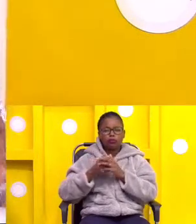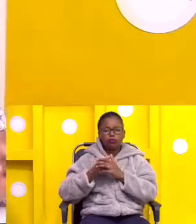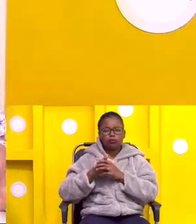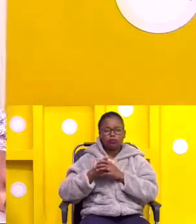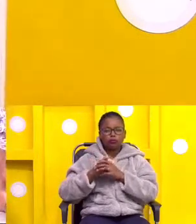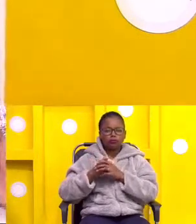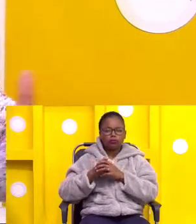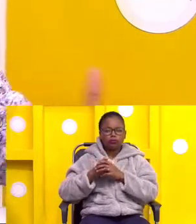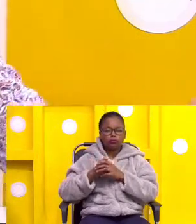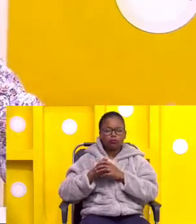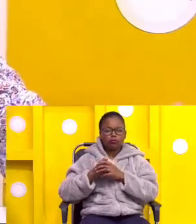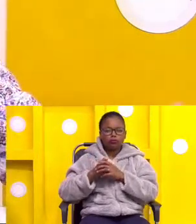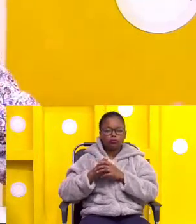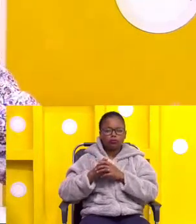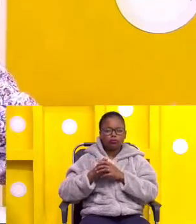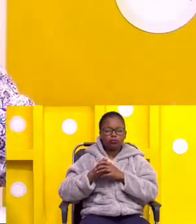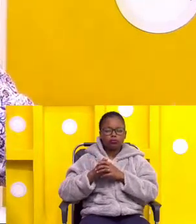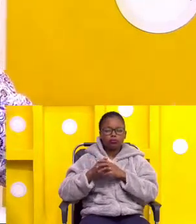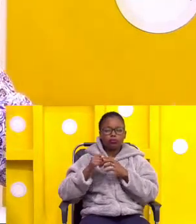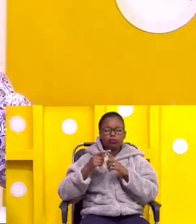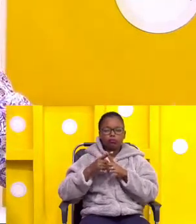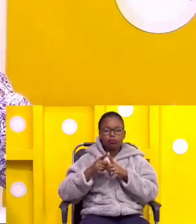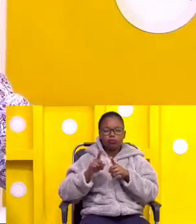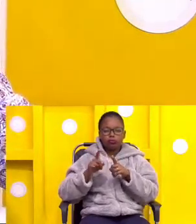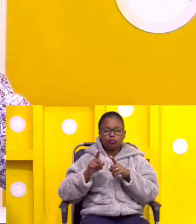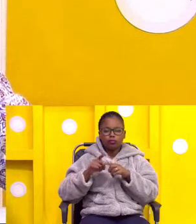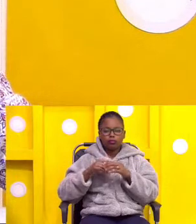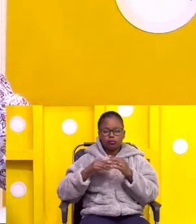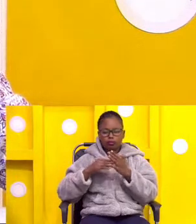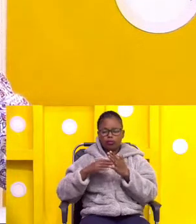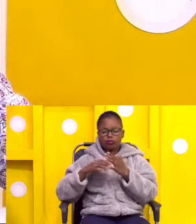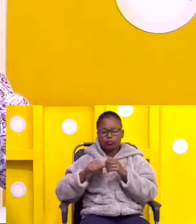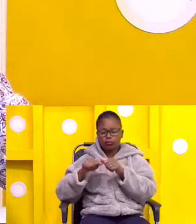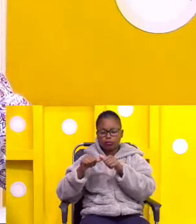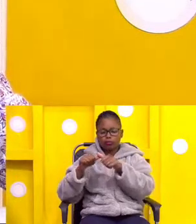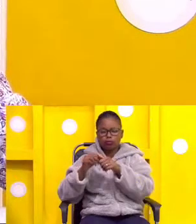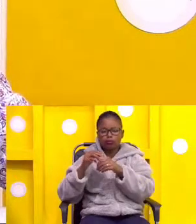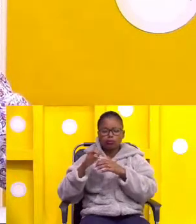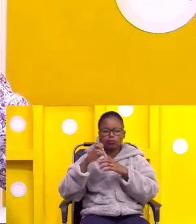No halega adirira ona muajirira ya CEO dikoya.